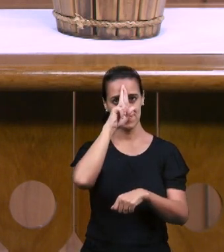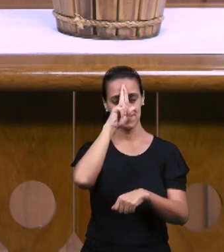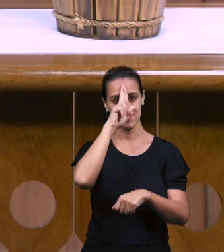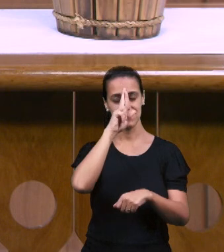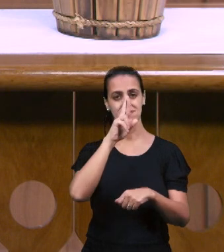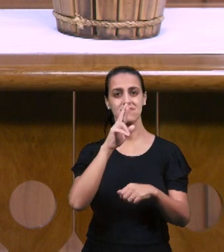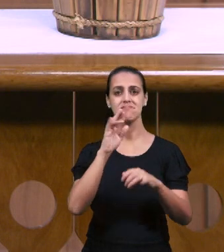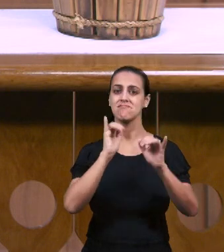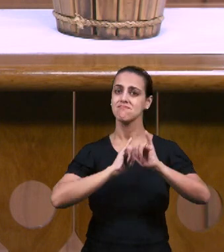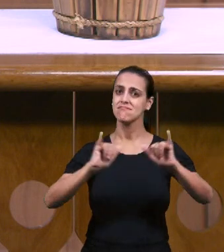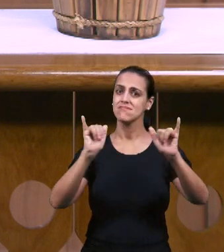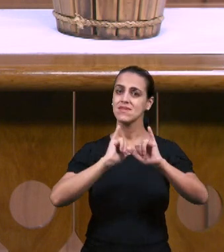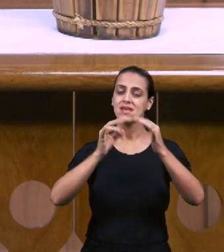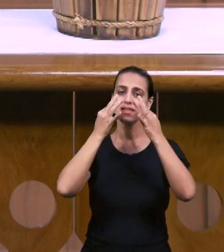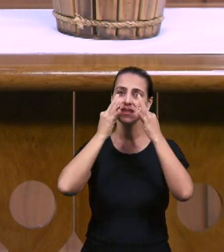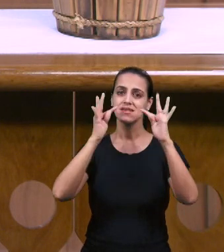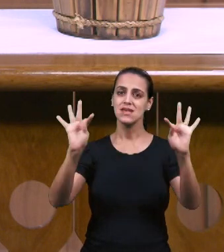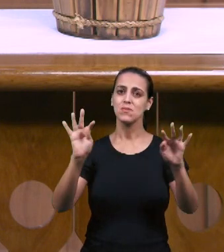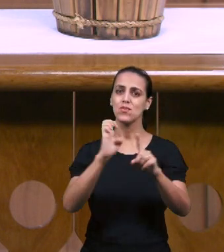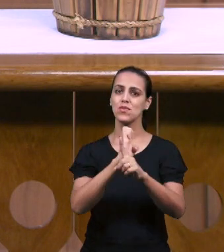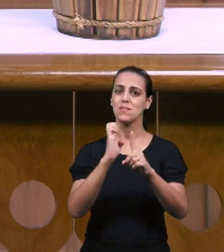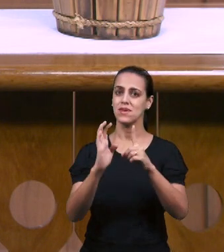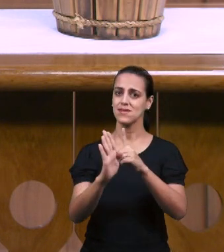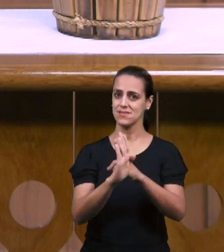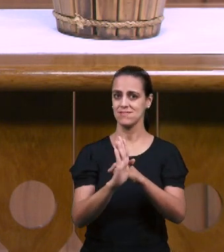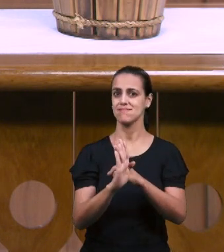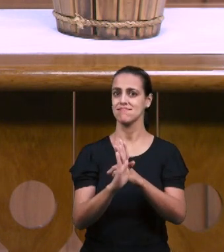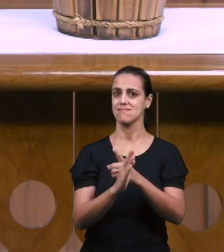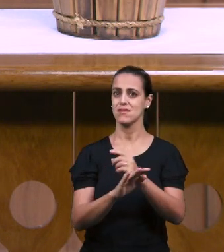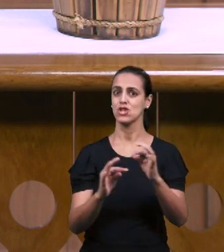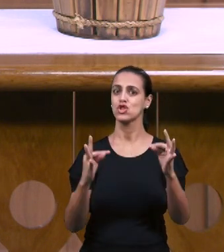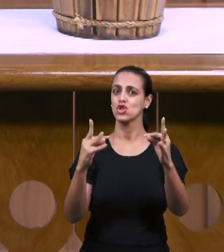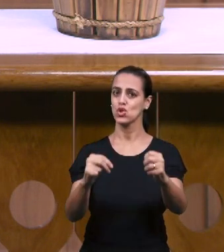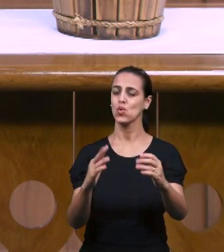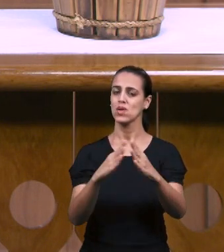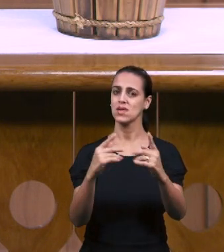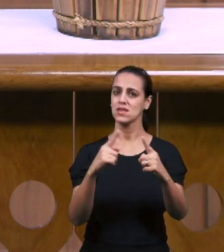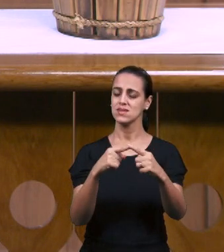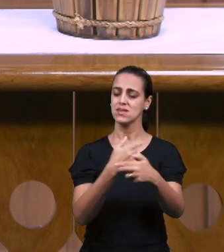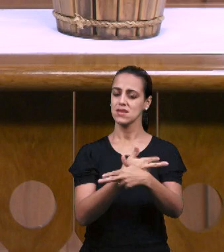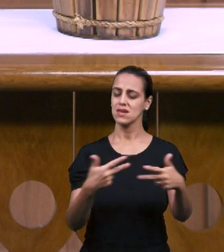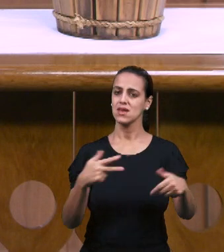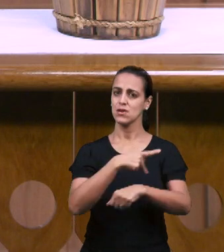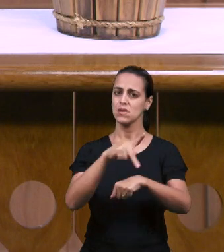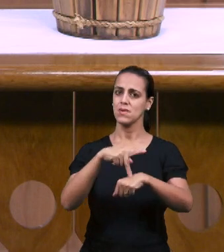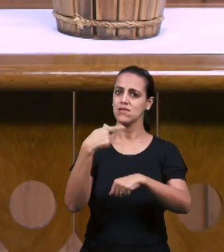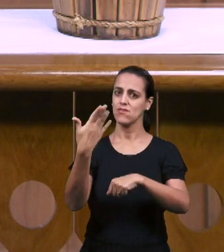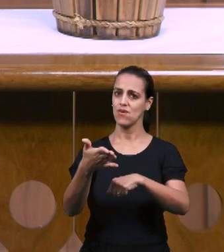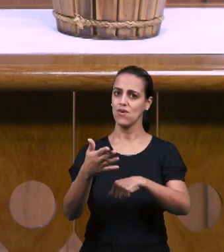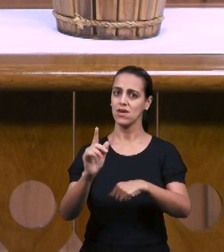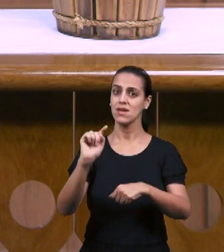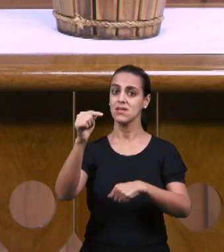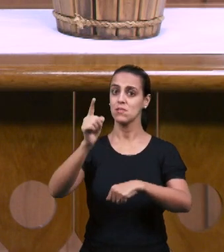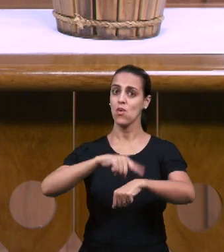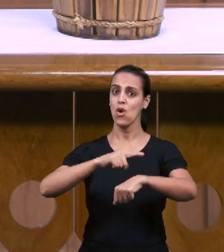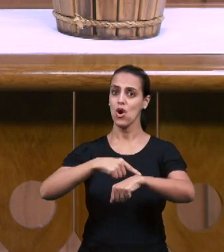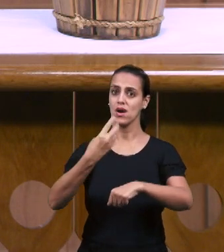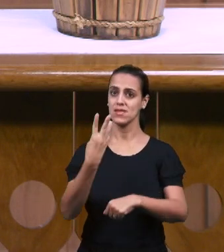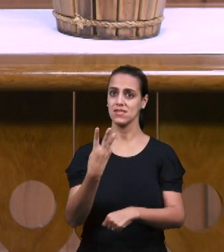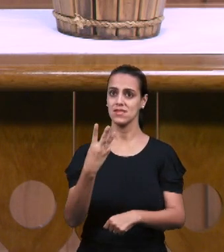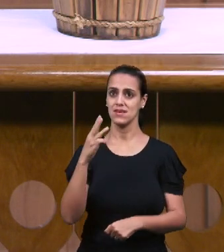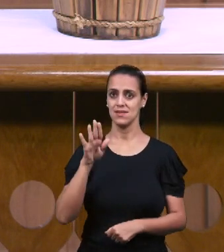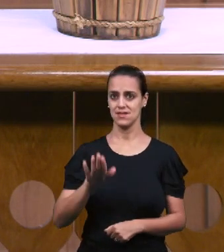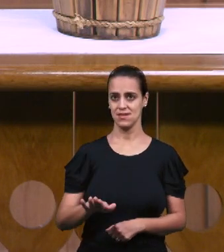la transmission des témoignages de l'école biblique dominicale de nos églises à l'étranger. Et plus tard, à 15h, nous allons voir aussi la